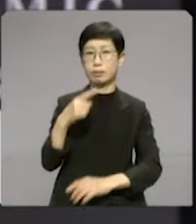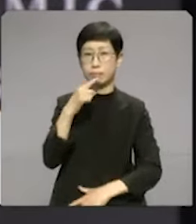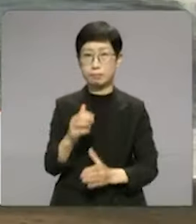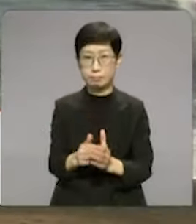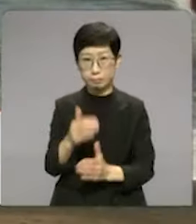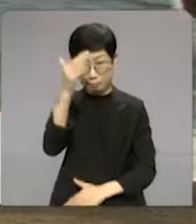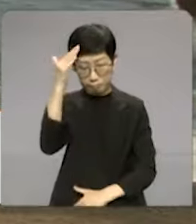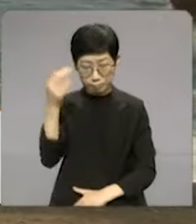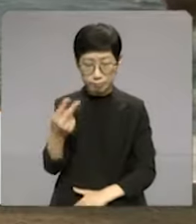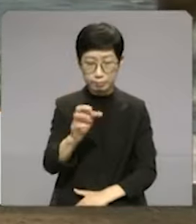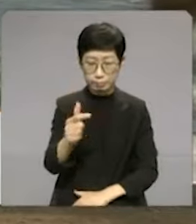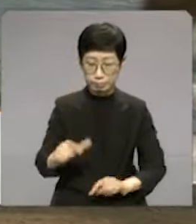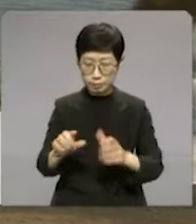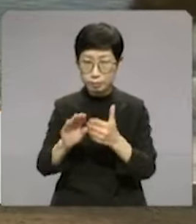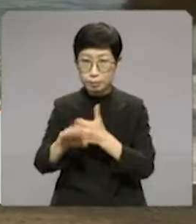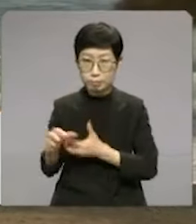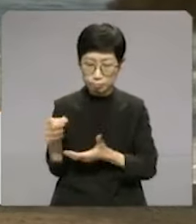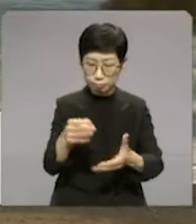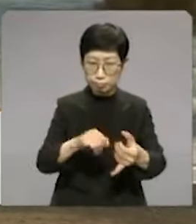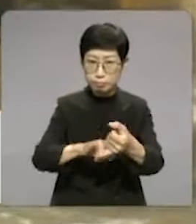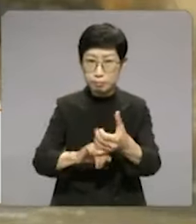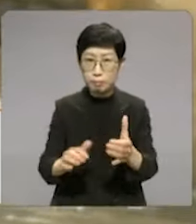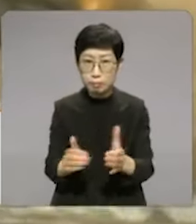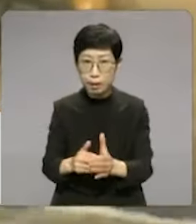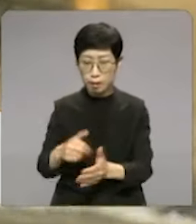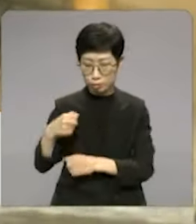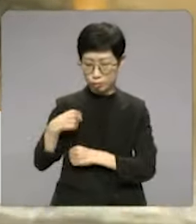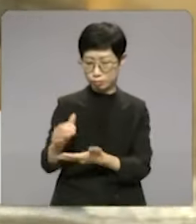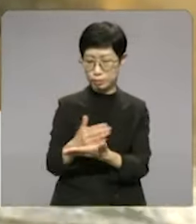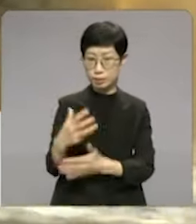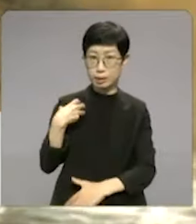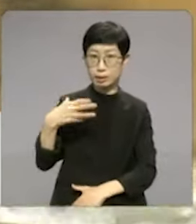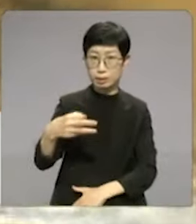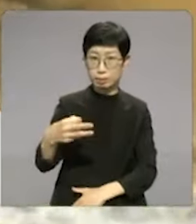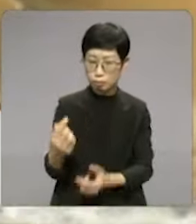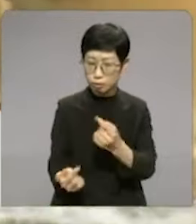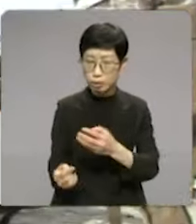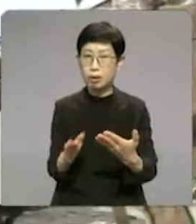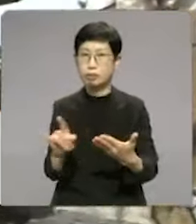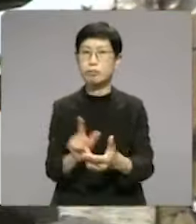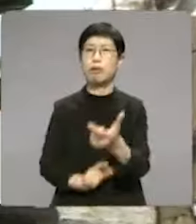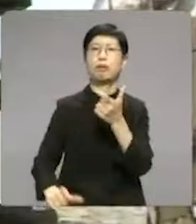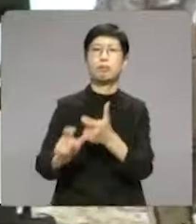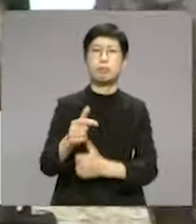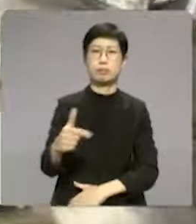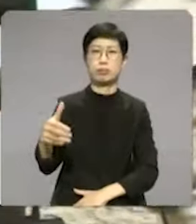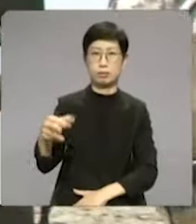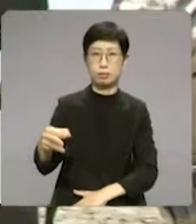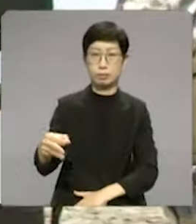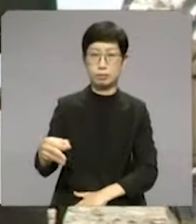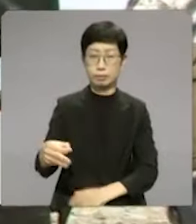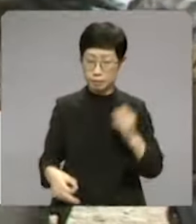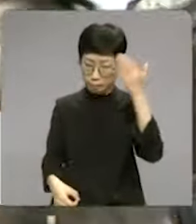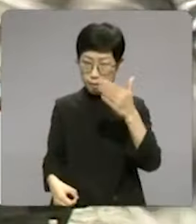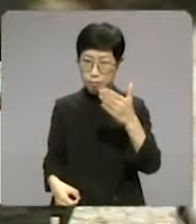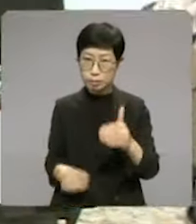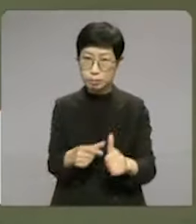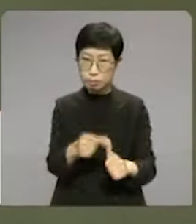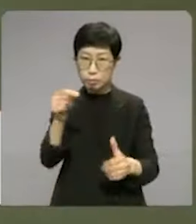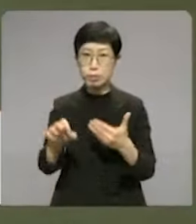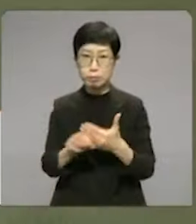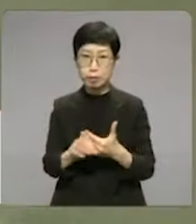우리나라가 2026년 이후 지불하기로 한 방위비 분담금의 9배에 가까운 액수로 트럼프가 재집권할 경우